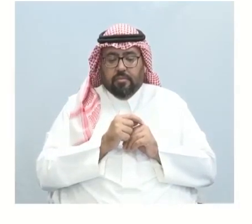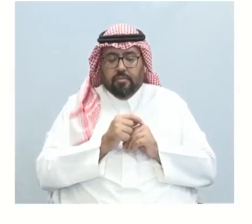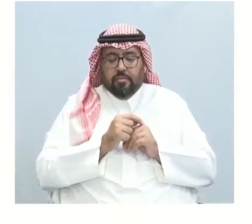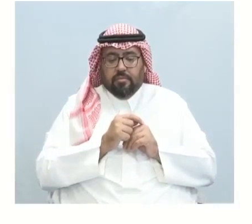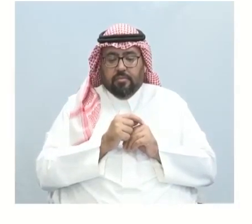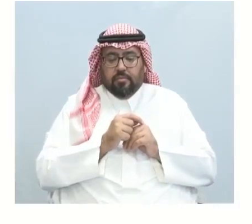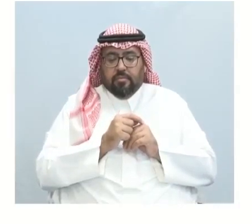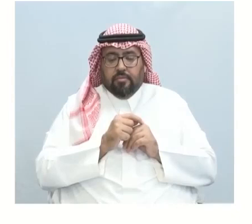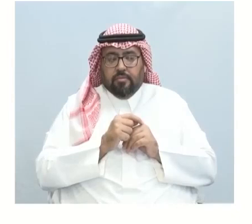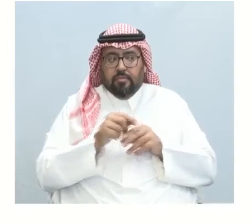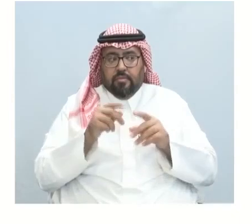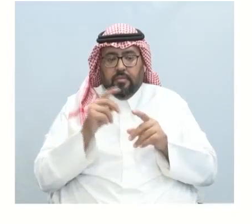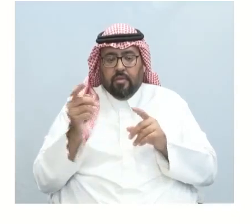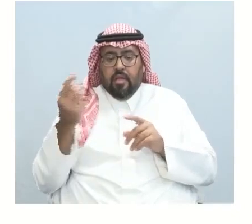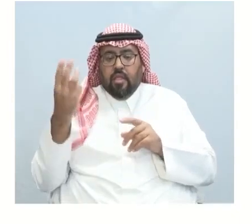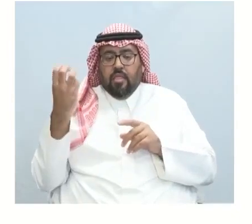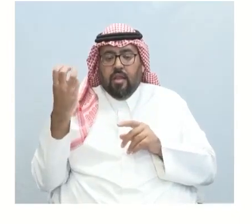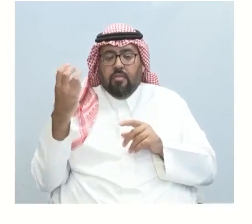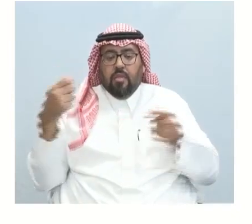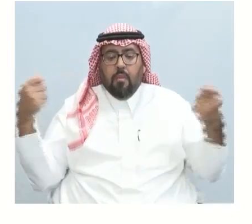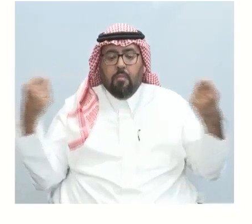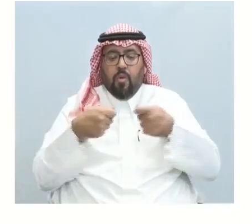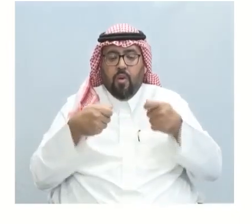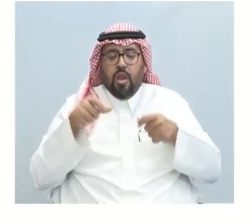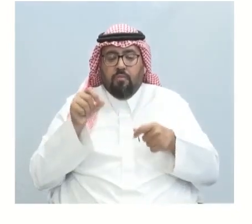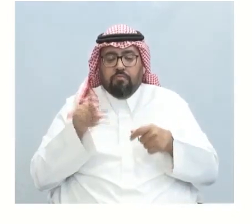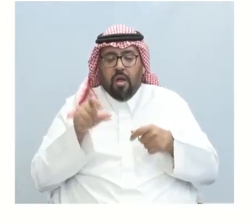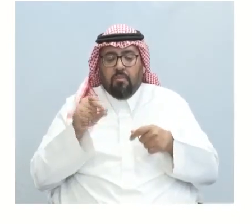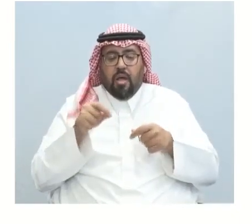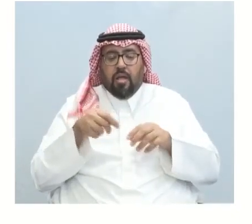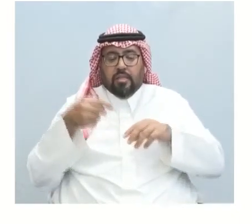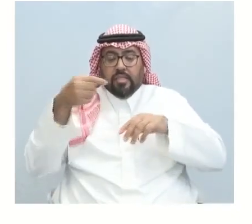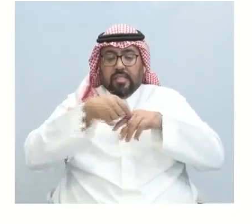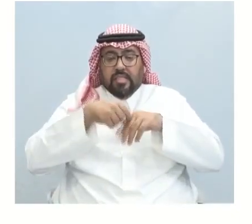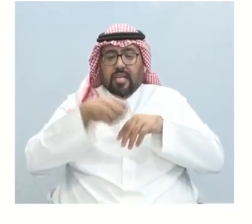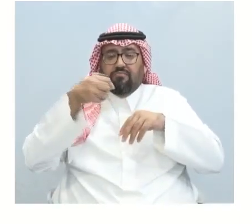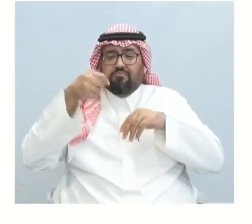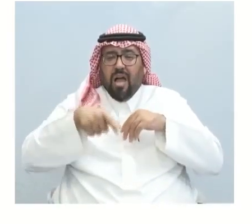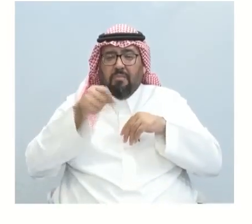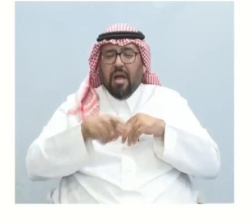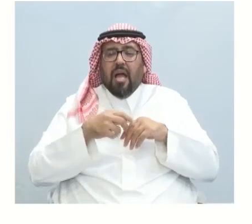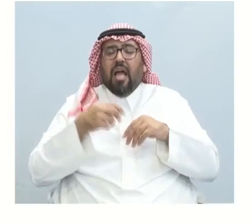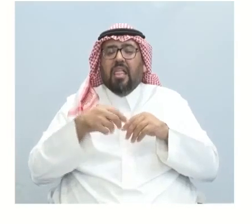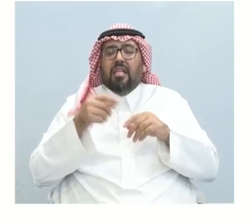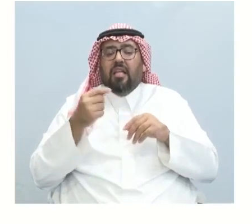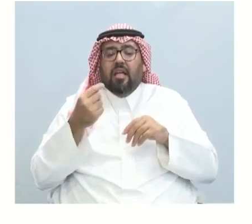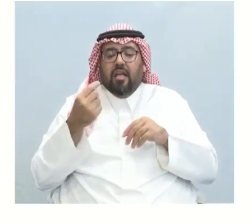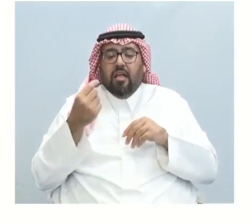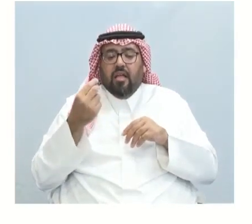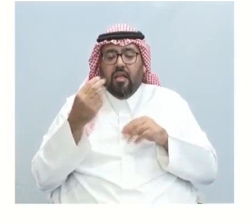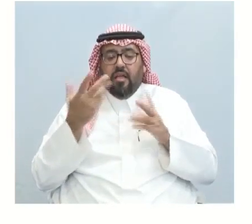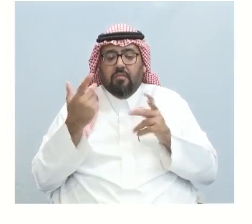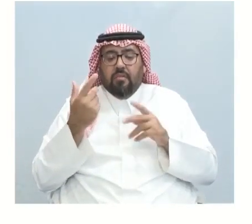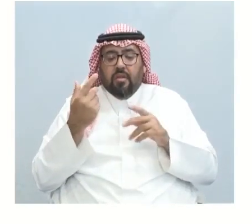ساعه من بين 300 مليون حيوان منوي يتم قذفها بالمهبل فقط المئات منها تنجح في الوصول الى